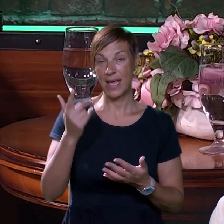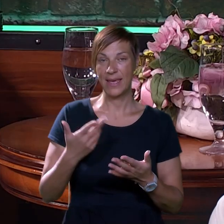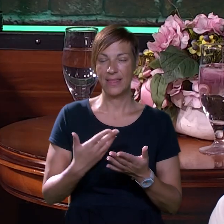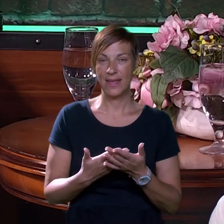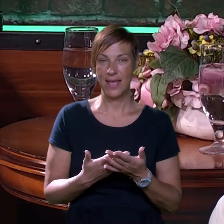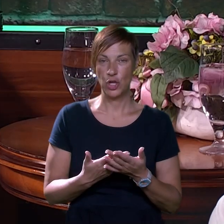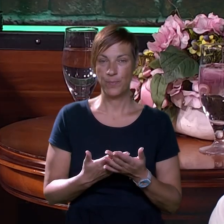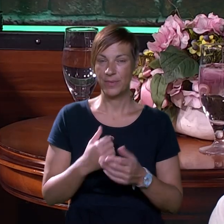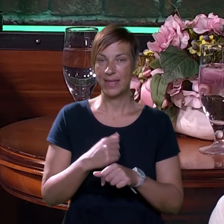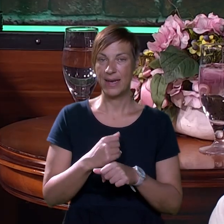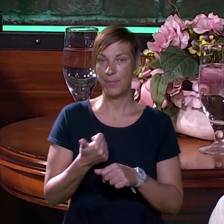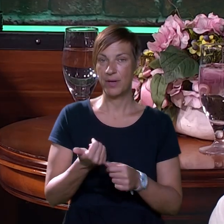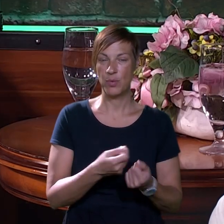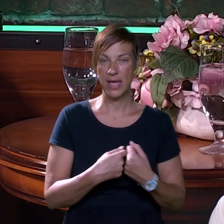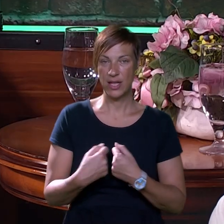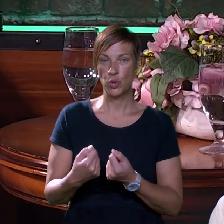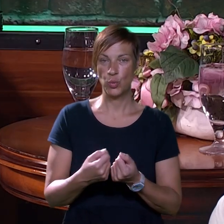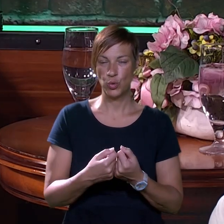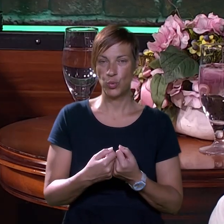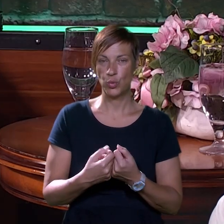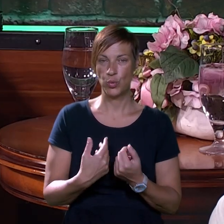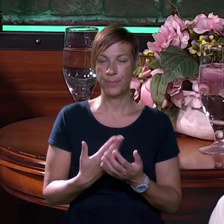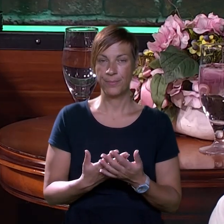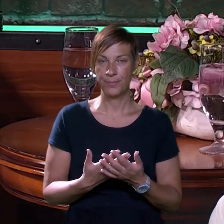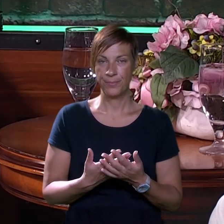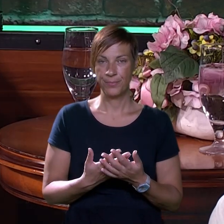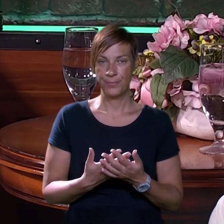ideju da napravimo jednu udrugu